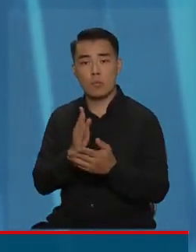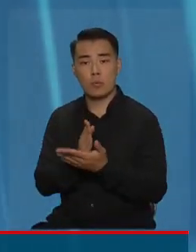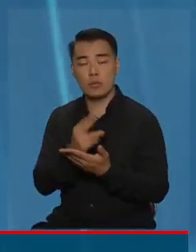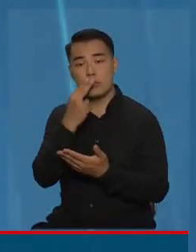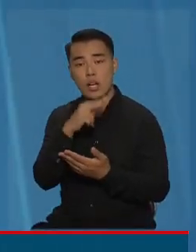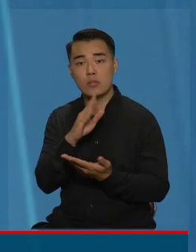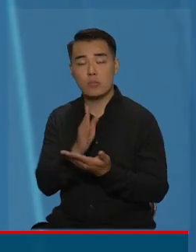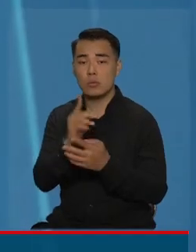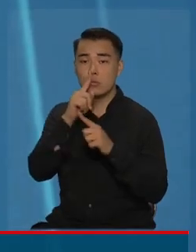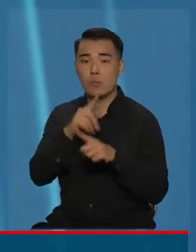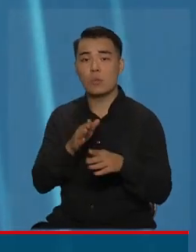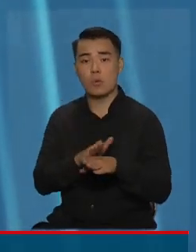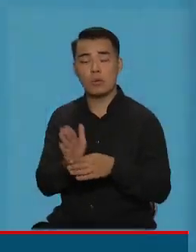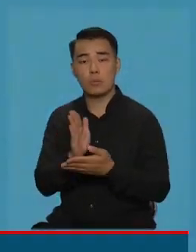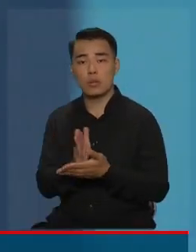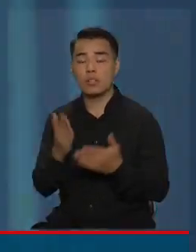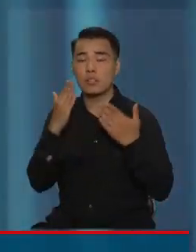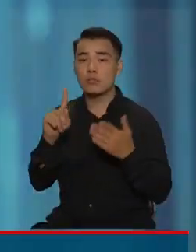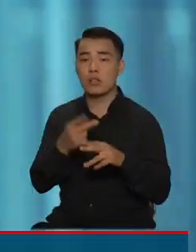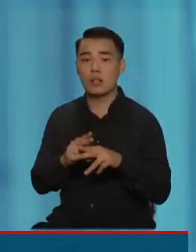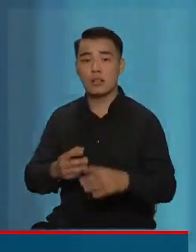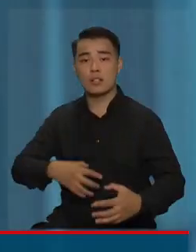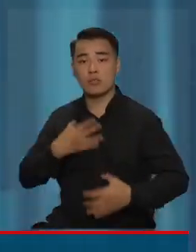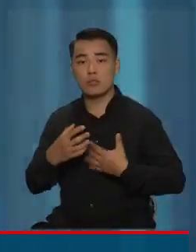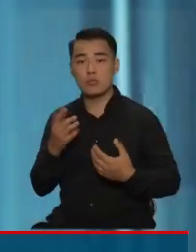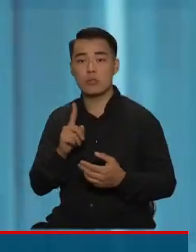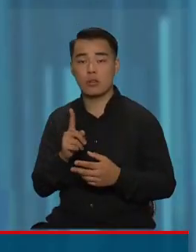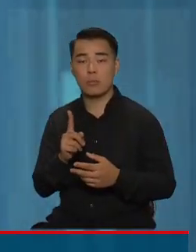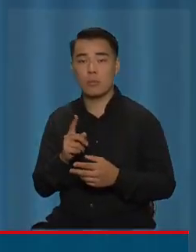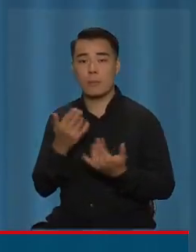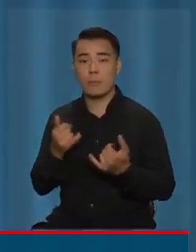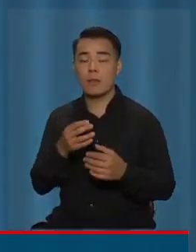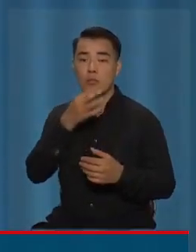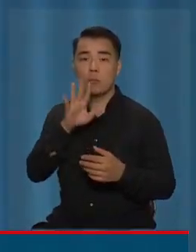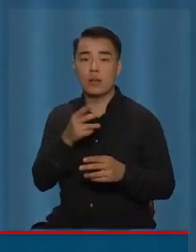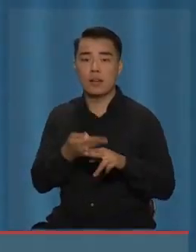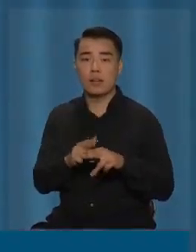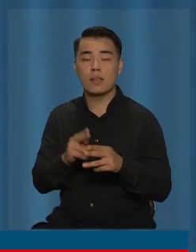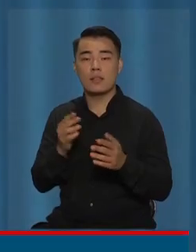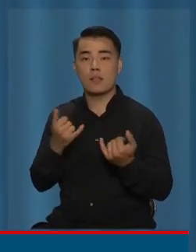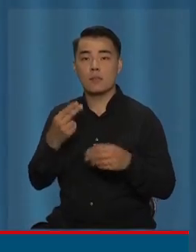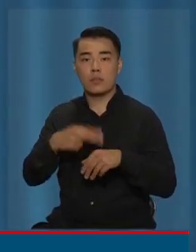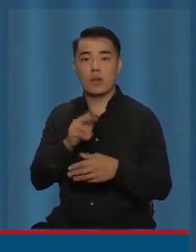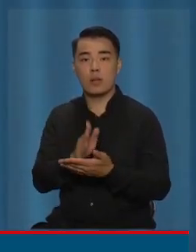да үлкен-үлкен дейірмендер кез келген бағамен сатып алып жатырды,